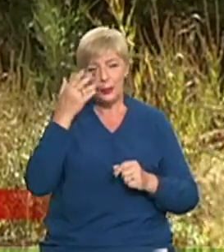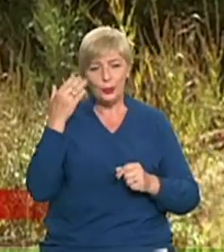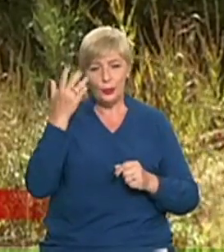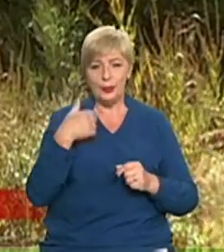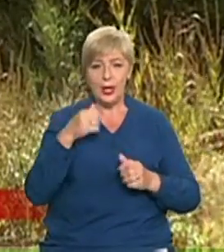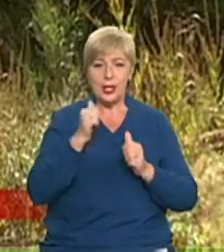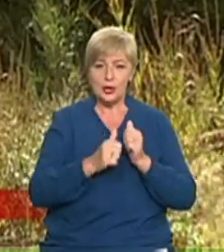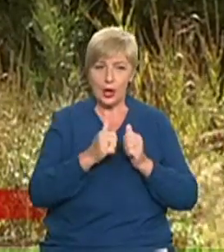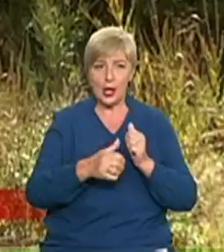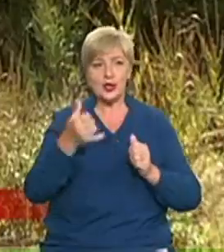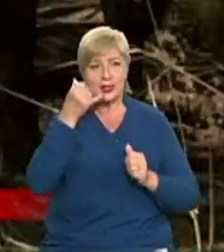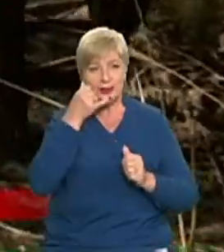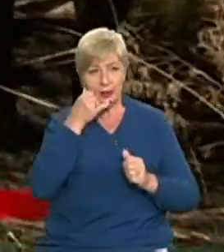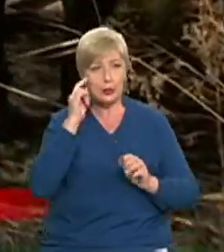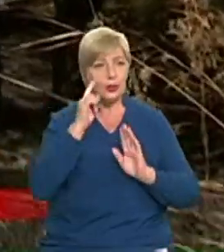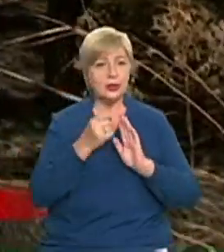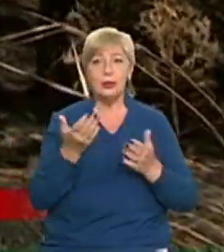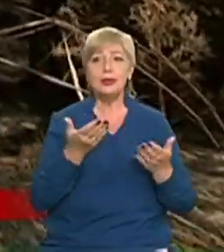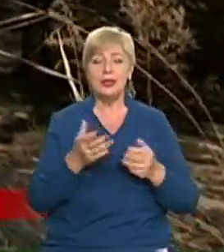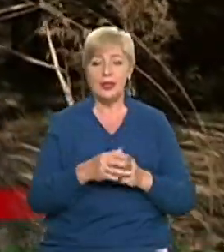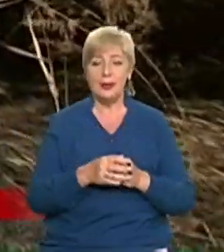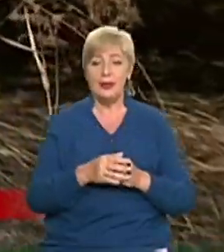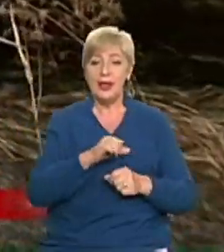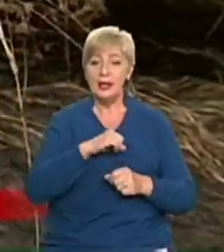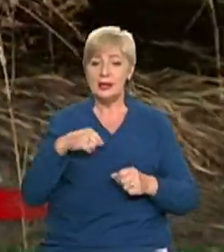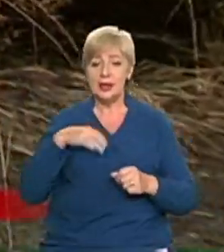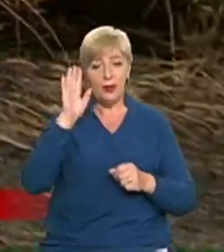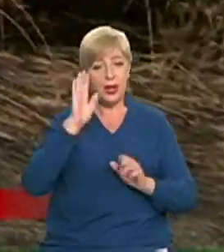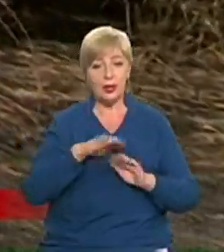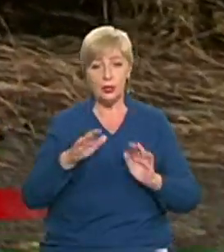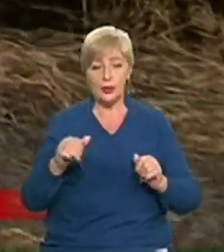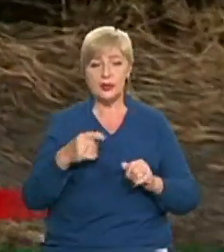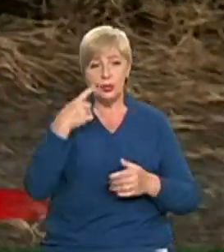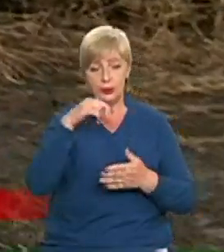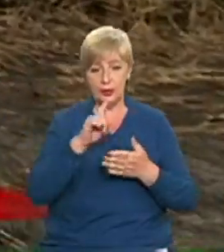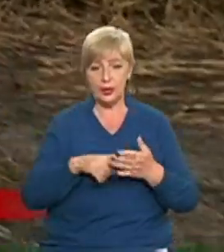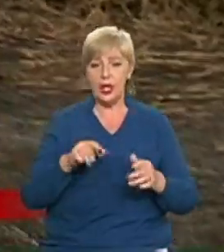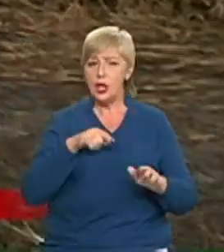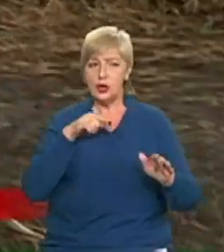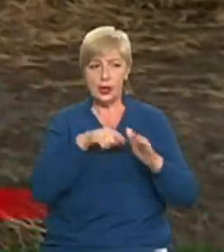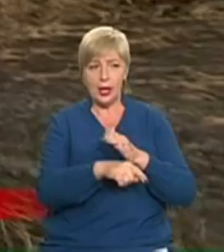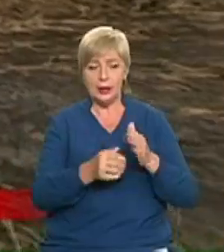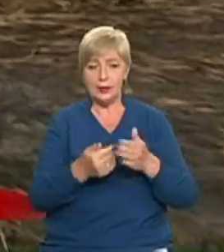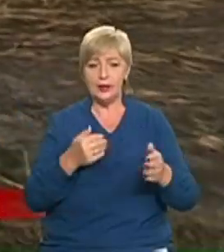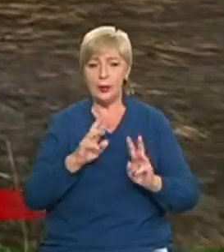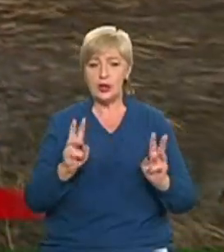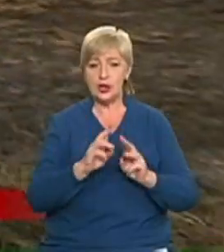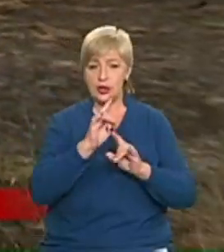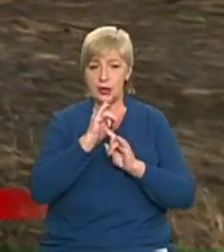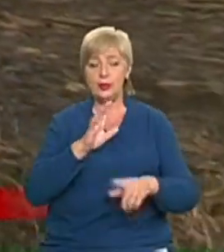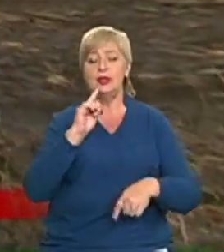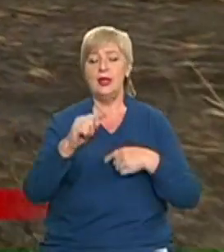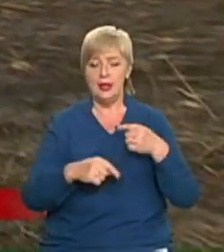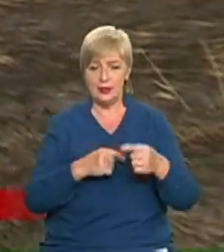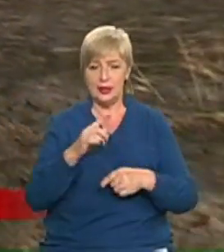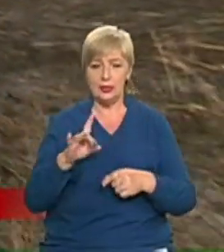бы, звоню чаще теперь и узнаю. Самі хлопці переконані, тікати від пожежі не будуть і наступного разу.